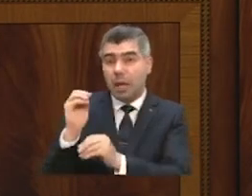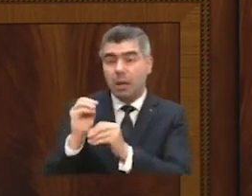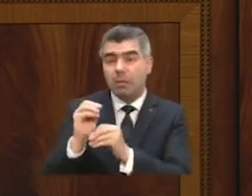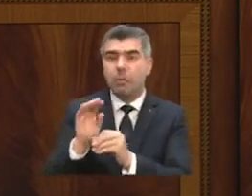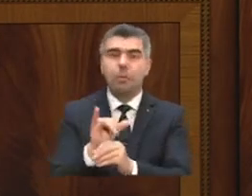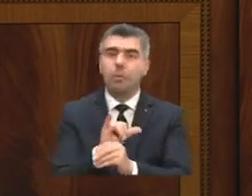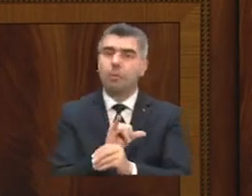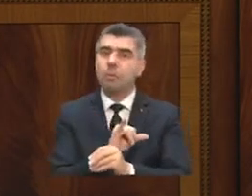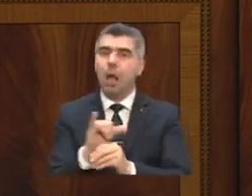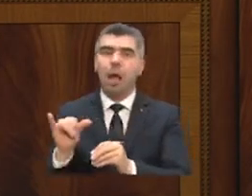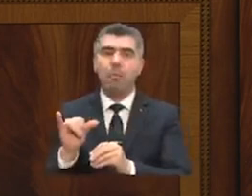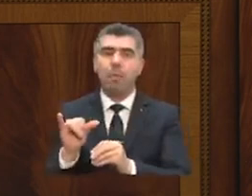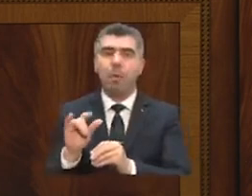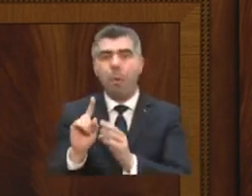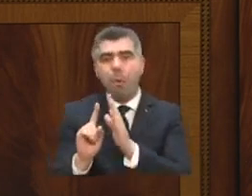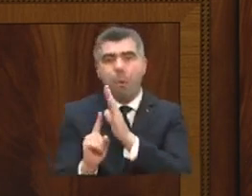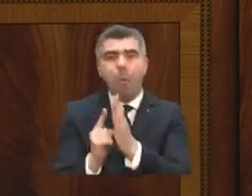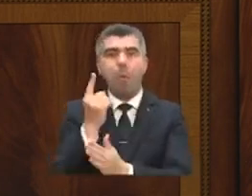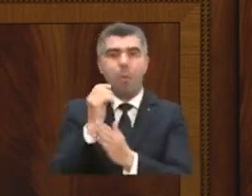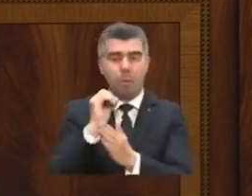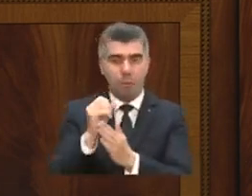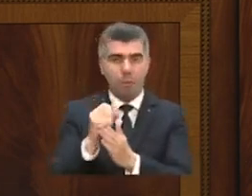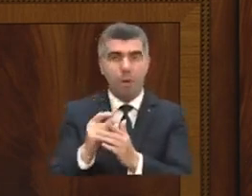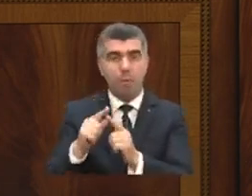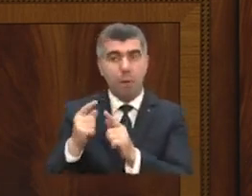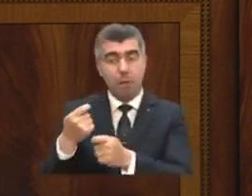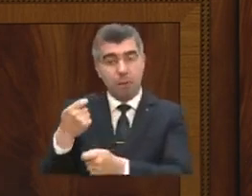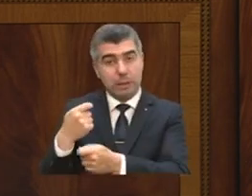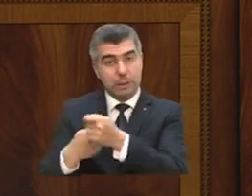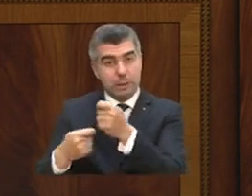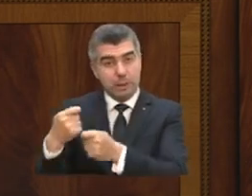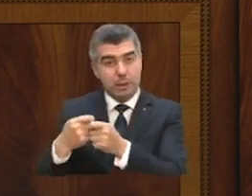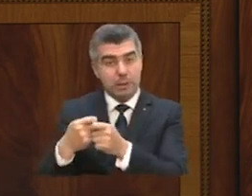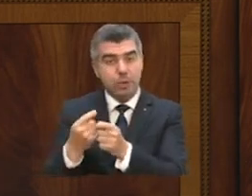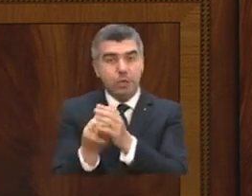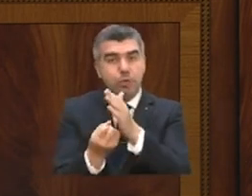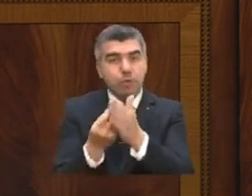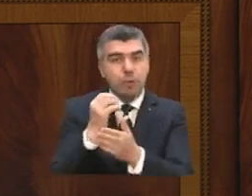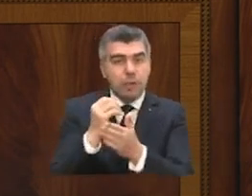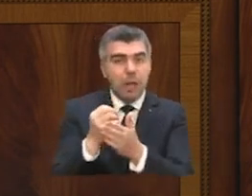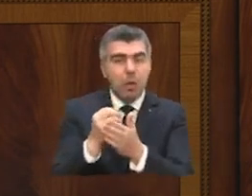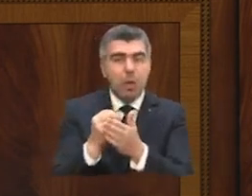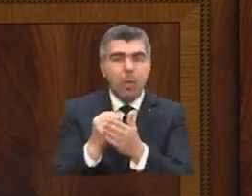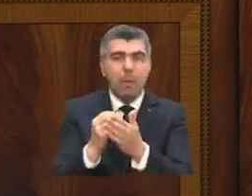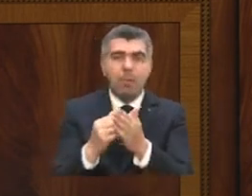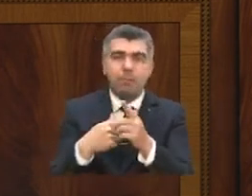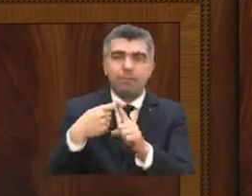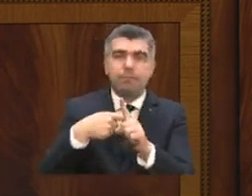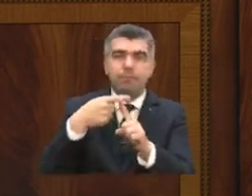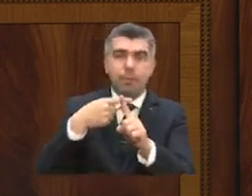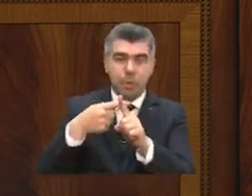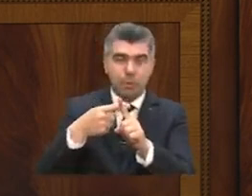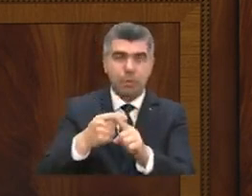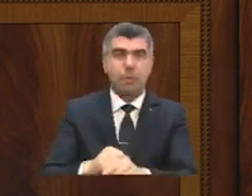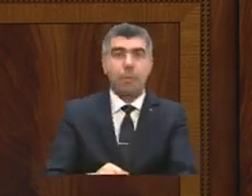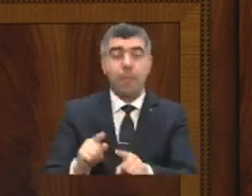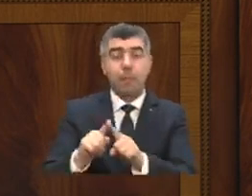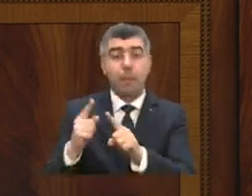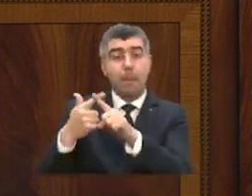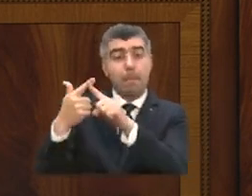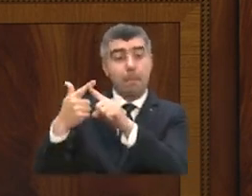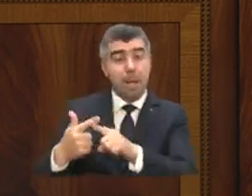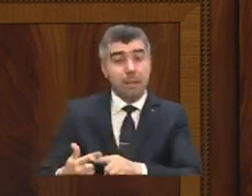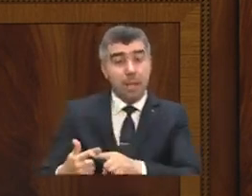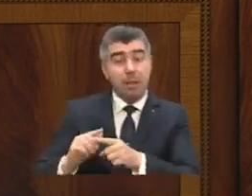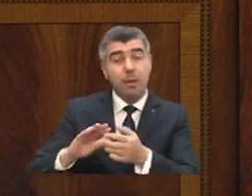مستويات استثنائية سواء في الاقتصادات المتقدمة أو في الصاعدة، فبلغت نسبة التضخم